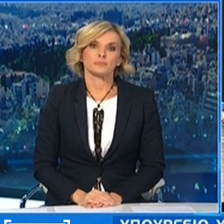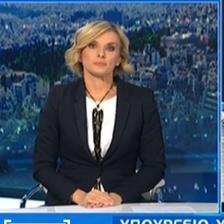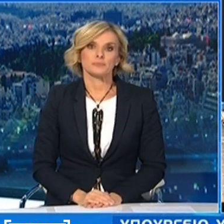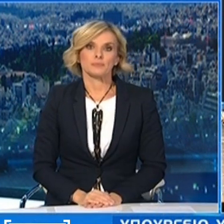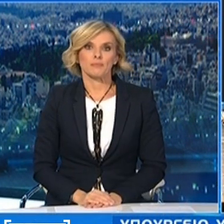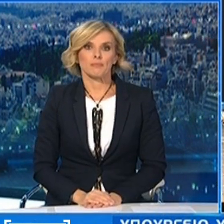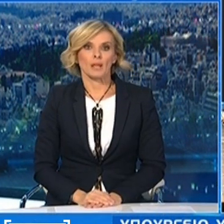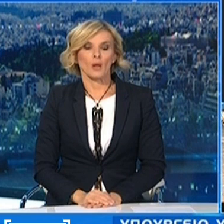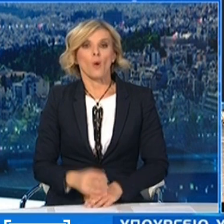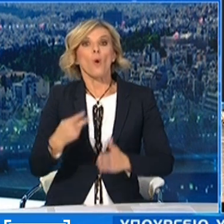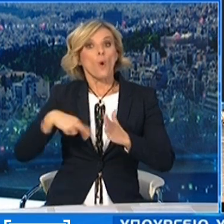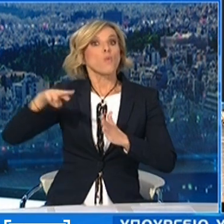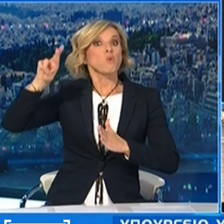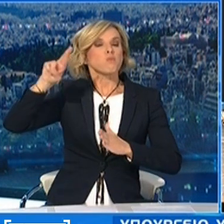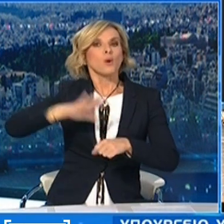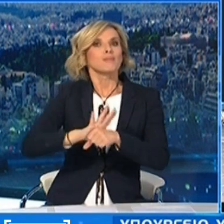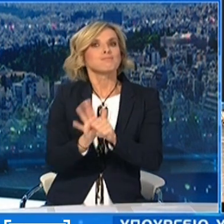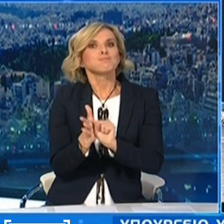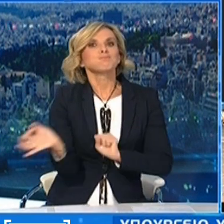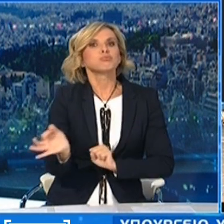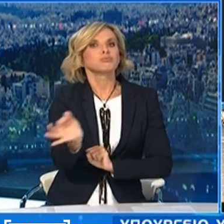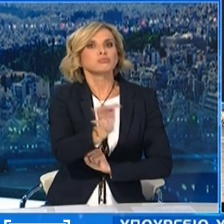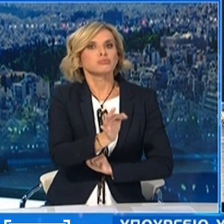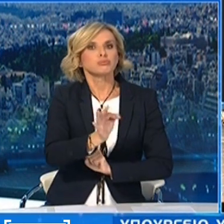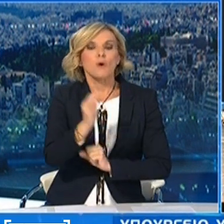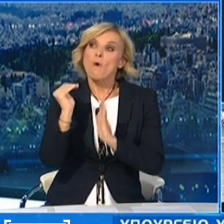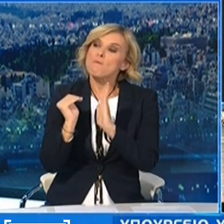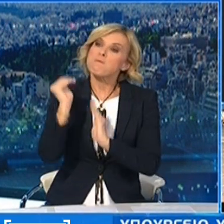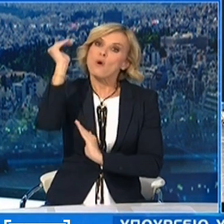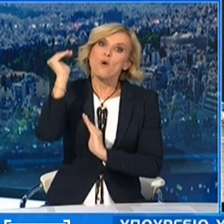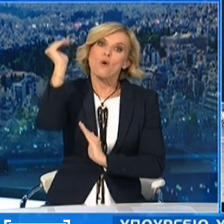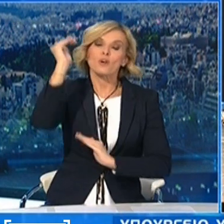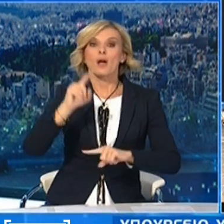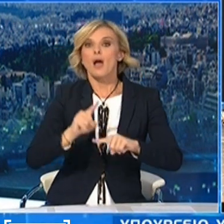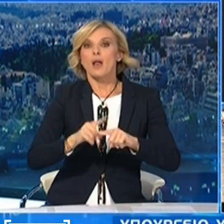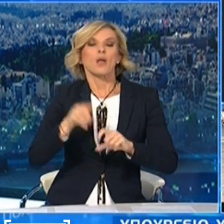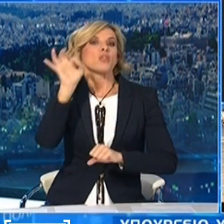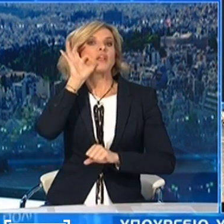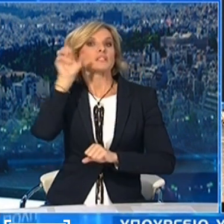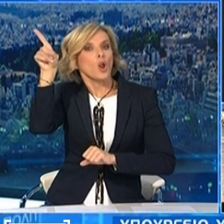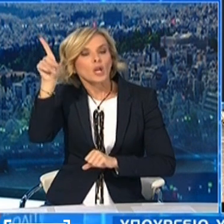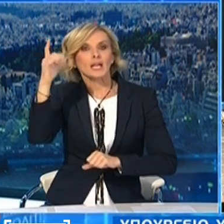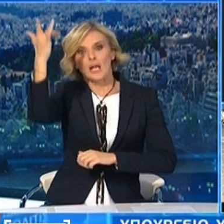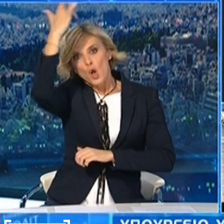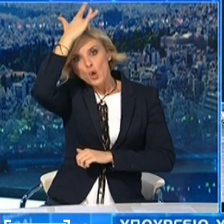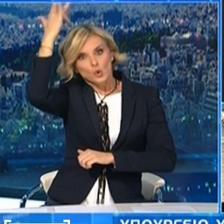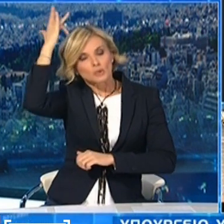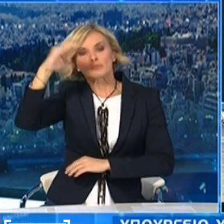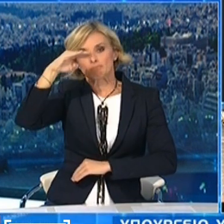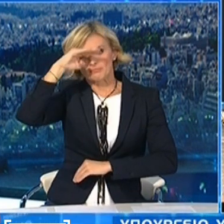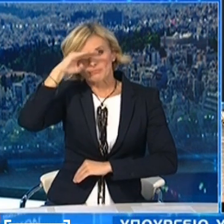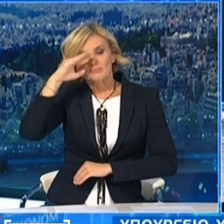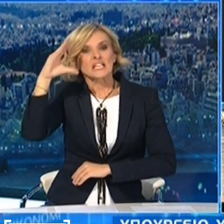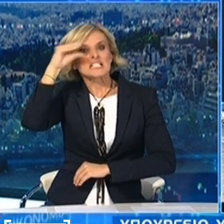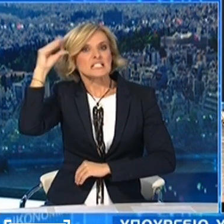Ενδεικτικά, το επιδημιολογικό φορτίο έχει αυξηθεί ιδιαίτερα σε περιφέρειες του σχετικά πιο βόρειου τμήματος της χώρας, όπως η Θεσσαλονίκη, η Κοζάνη, τα Ιωάννινα, οι